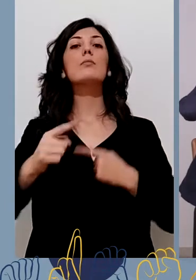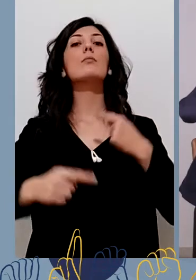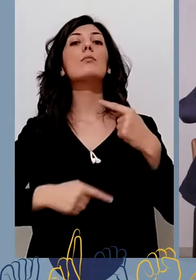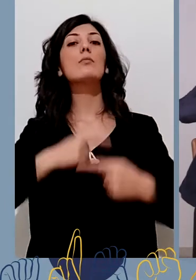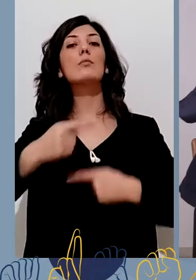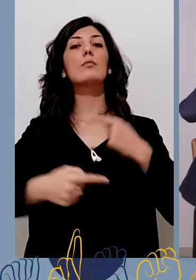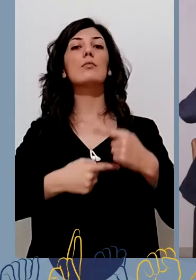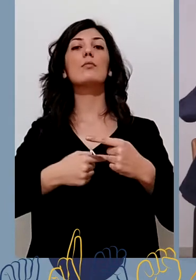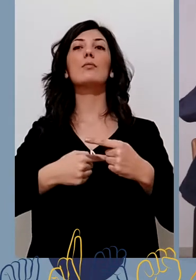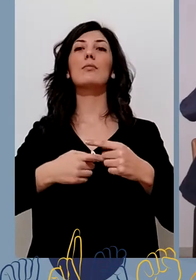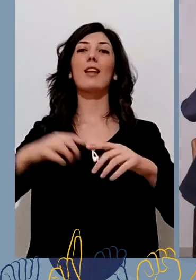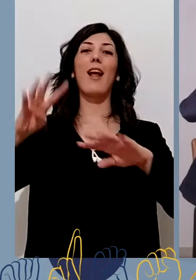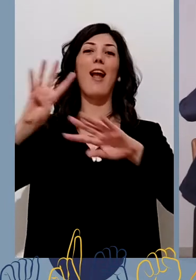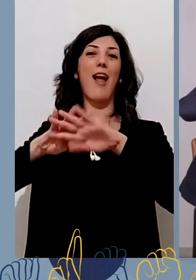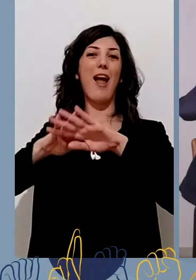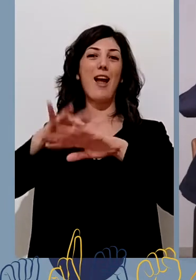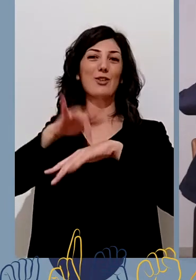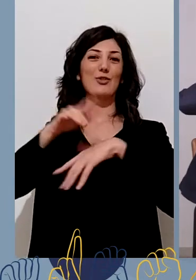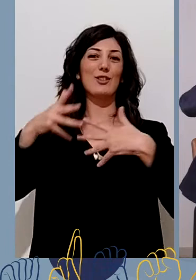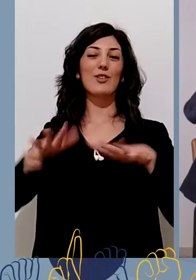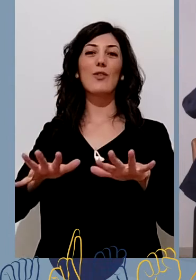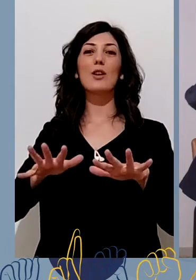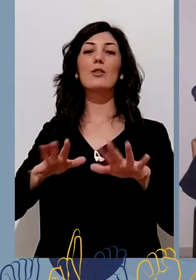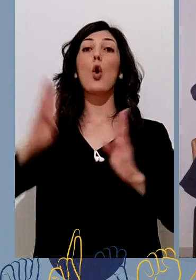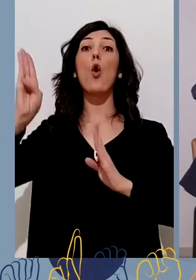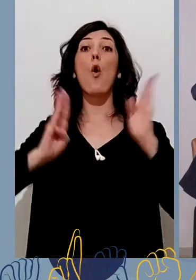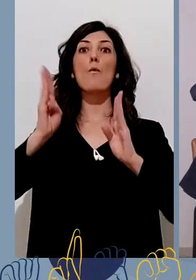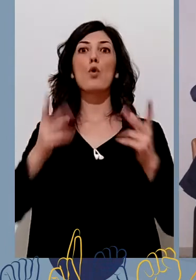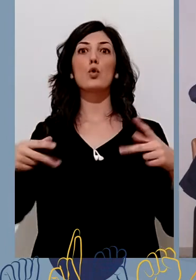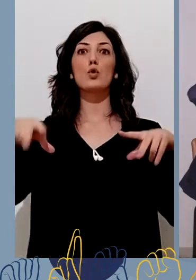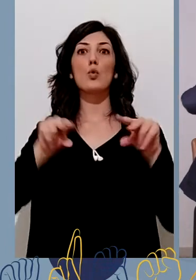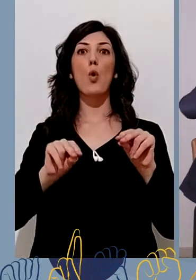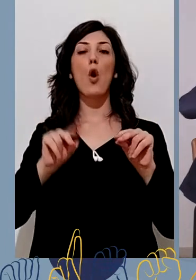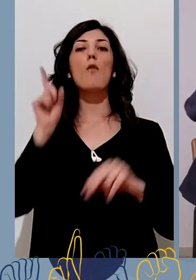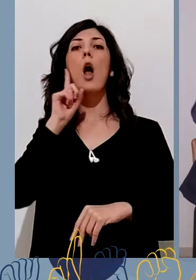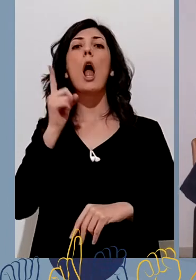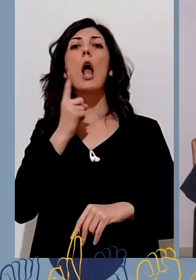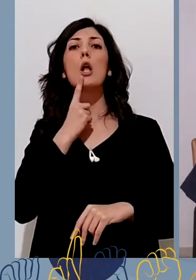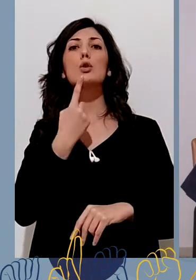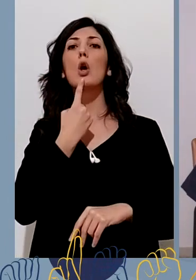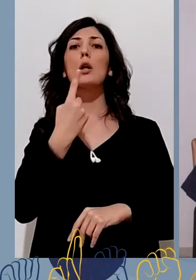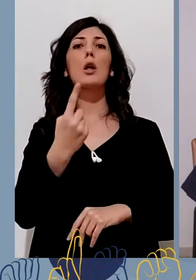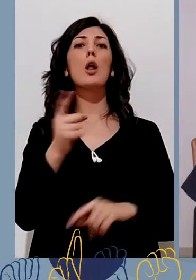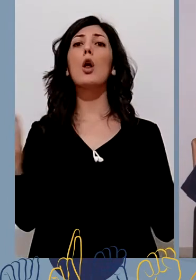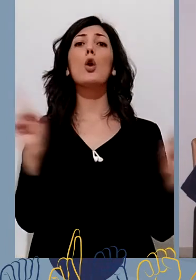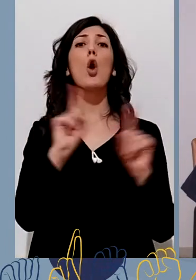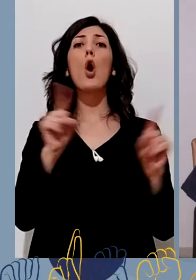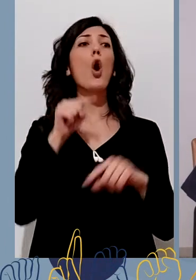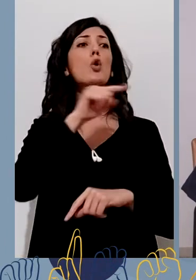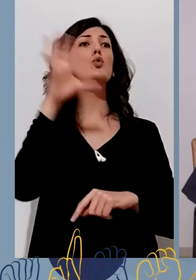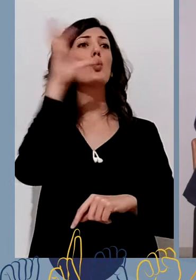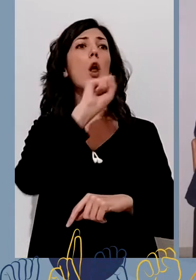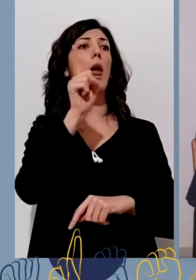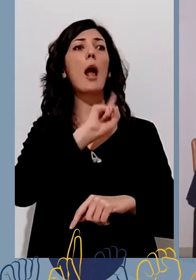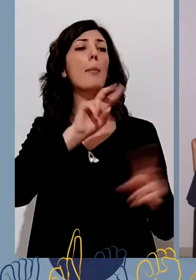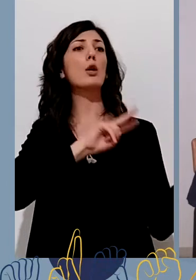per fare un nuovo confronto. E lui disse: no, non sono questi due, tu non hai capito la mia traduzione, non hai capito,